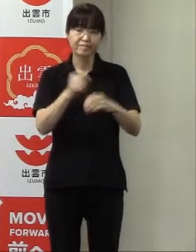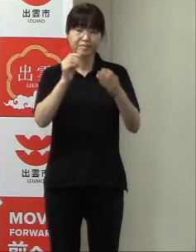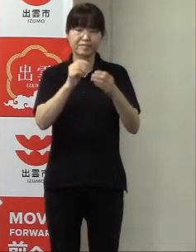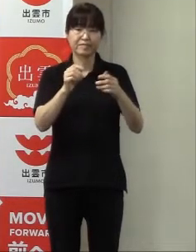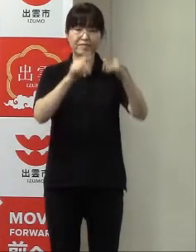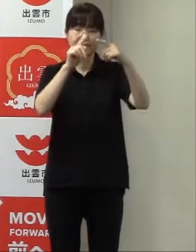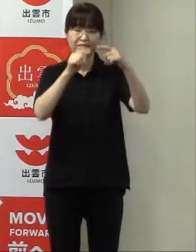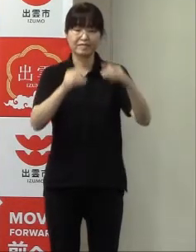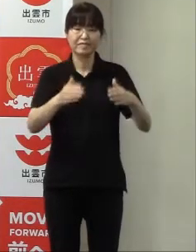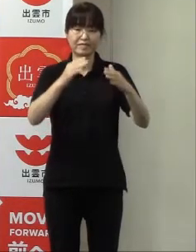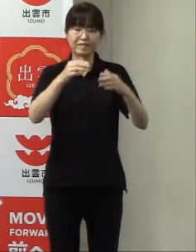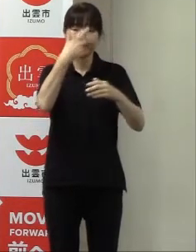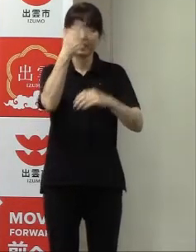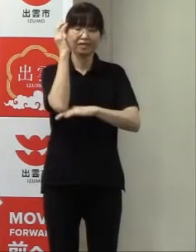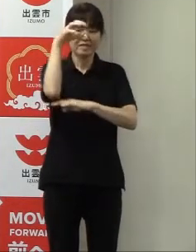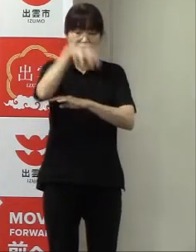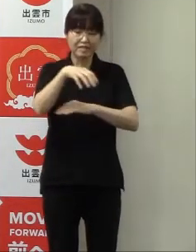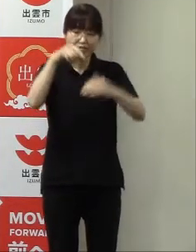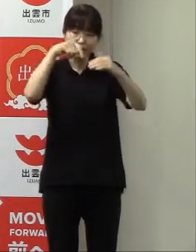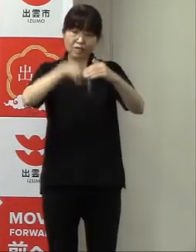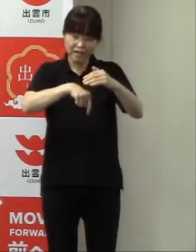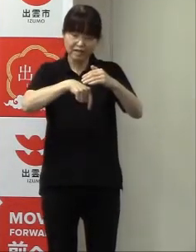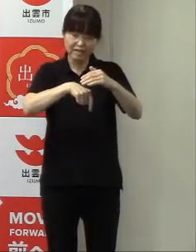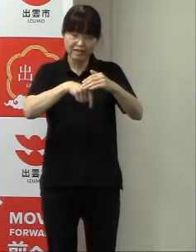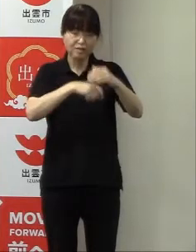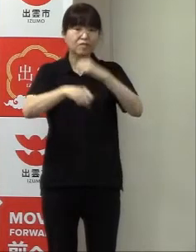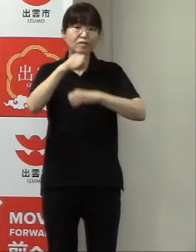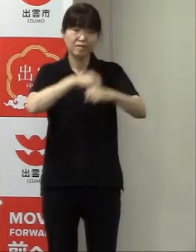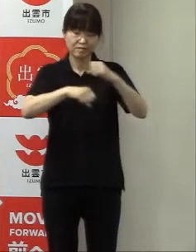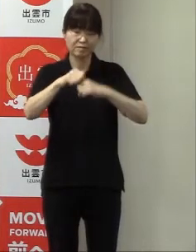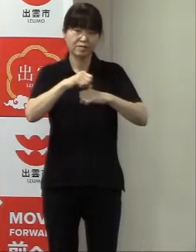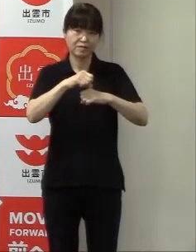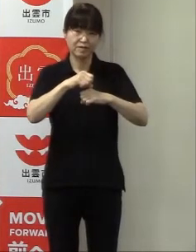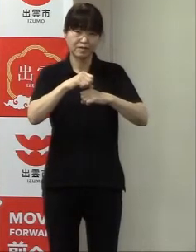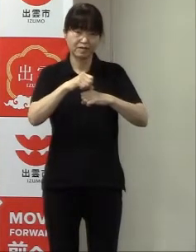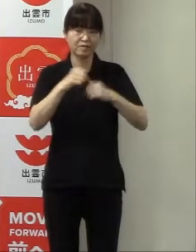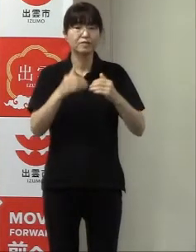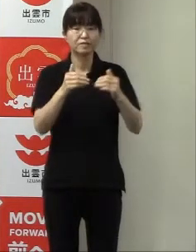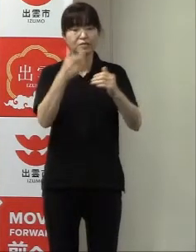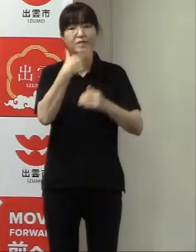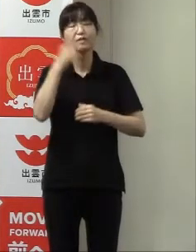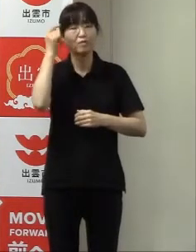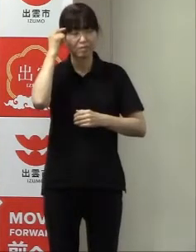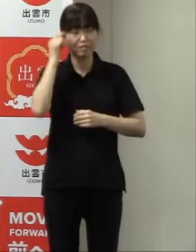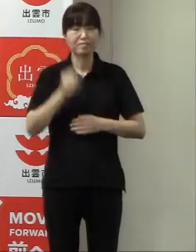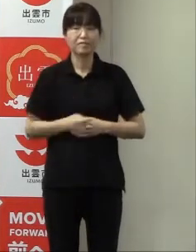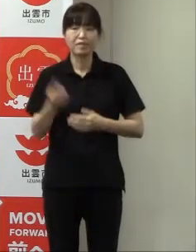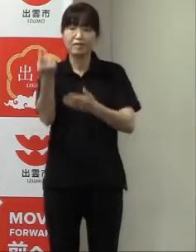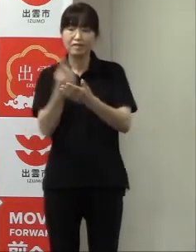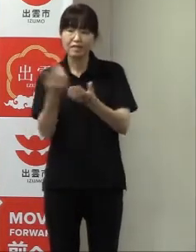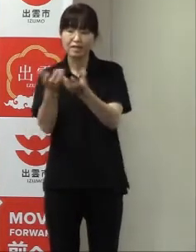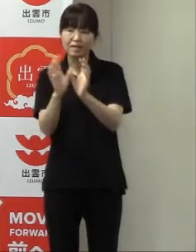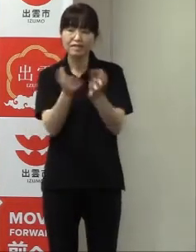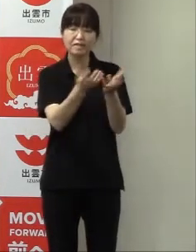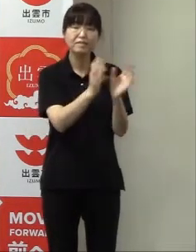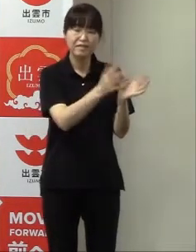内の方でですね、しっかりと取り組んでいくということであります。当然参加団体には多く